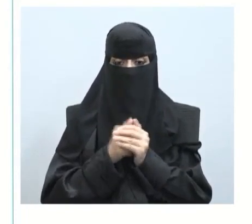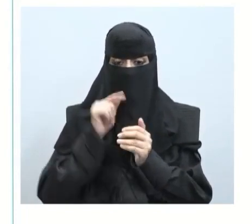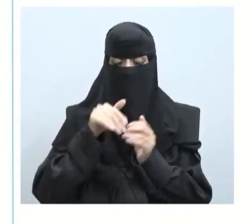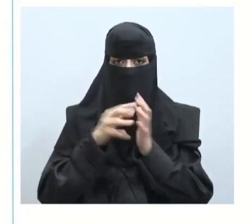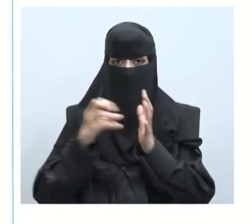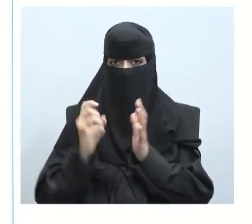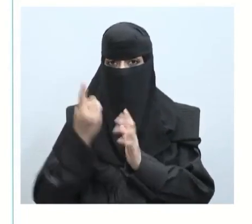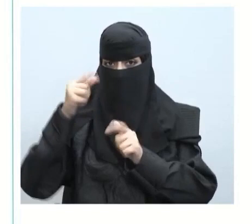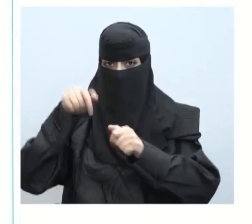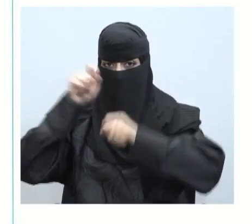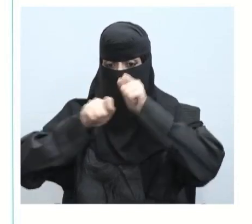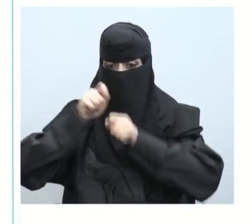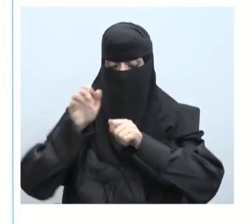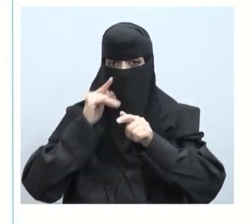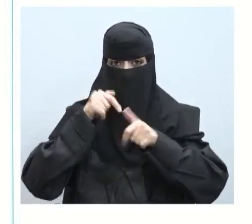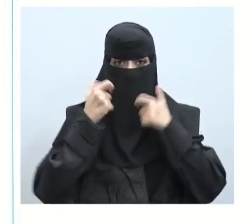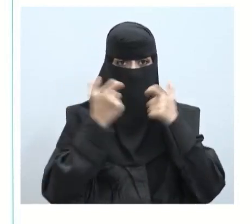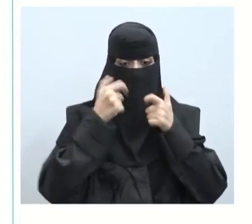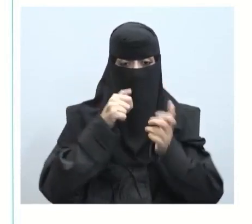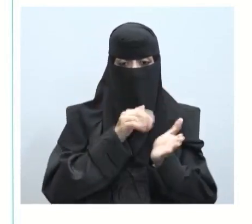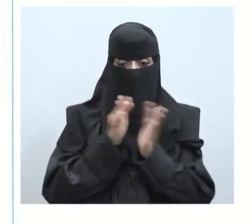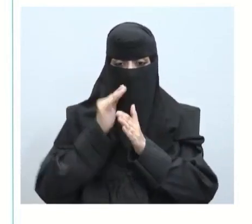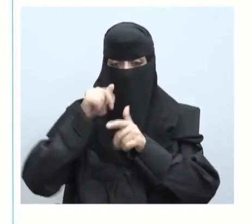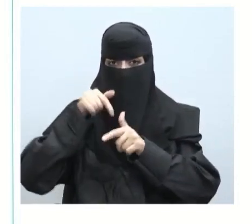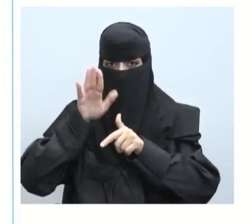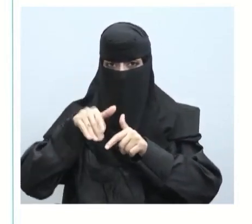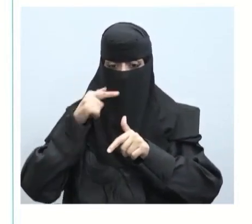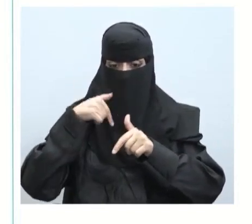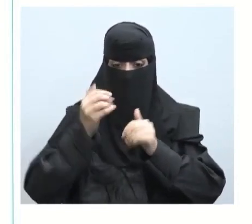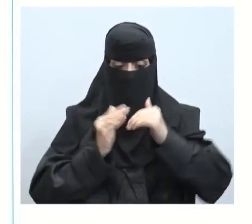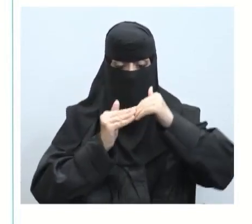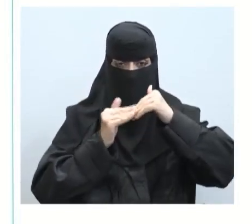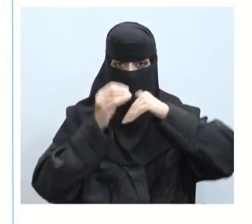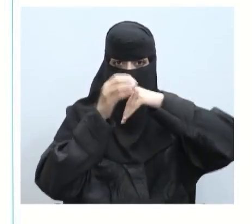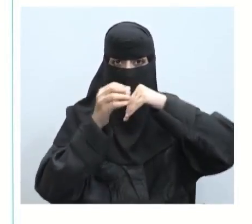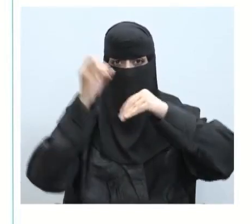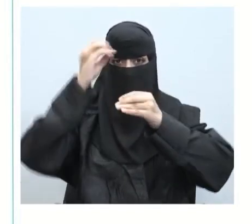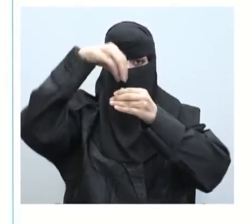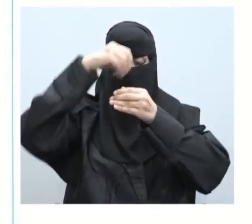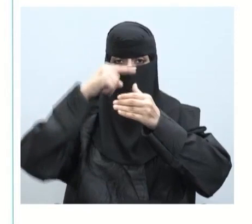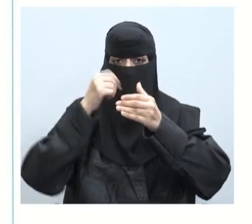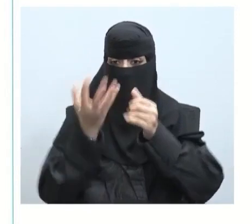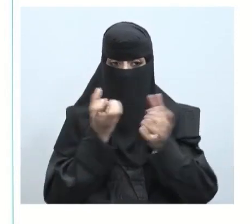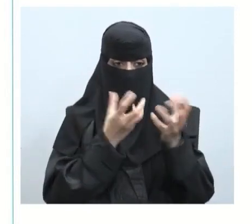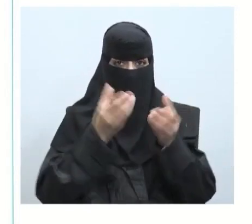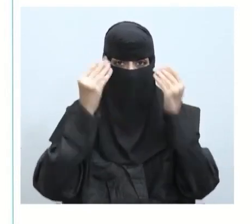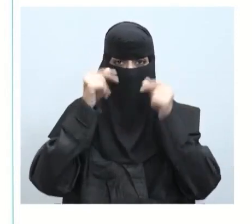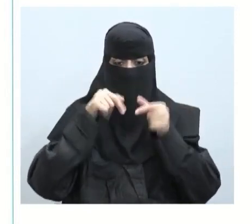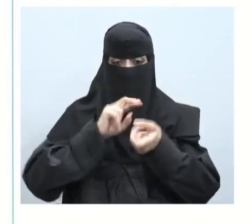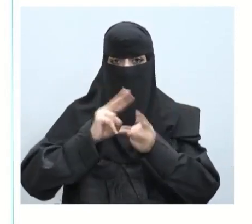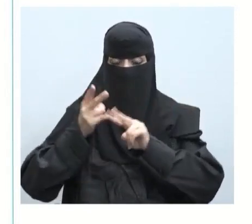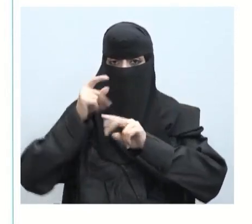النموذج الأولي باستخدام الأردوينو سيراقب متحكم الأردوينو حالة الحاوية، ويجمع بيانات الأحداث